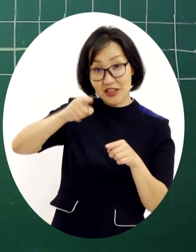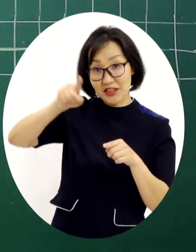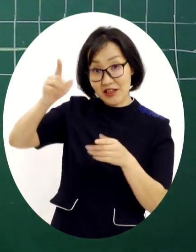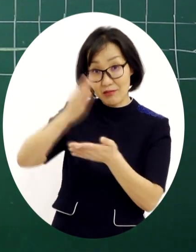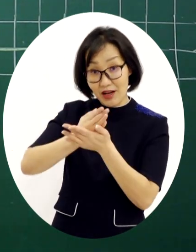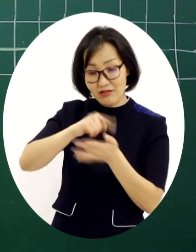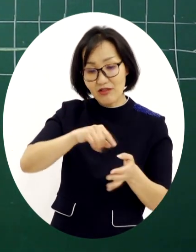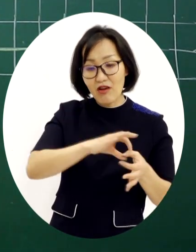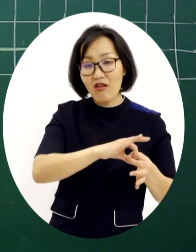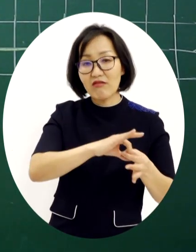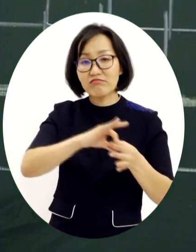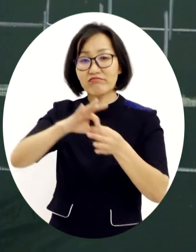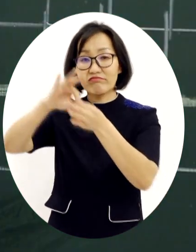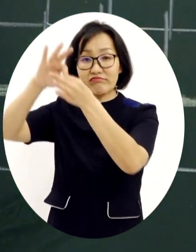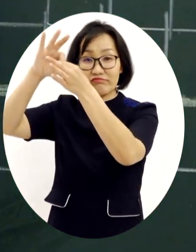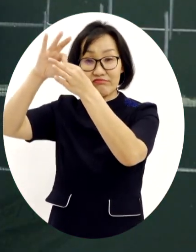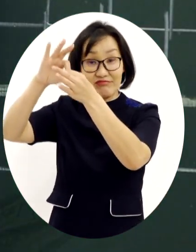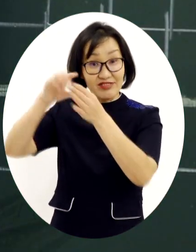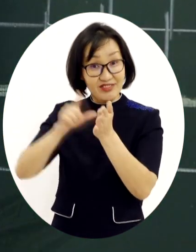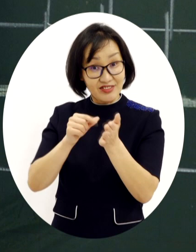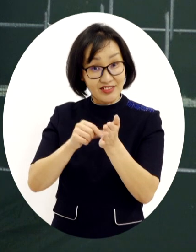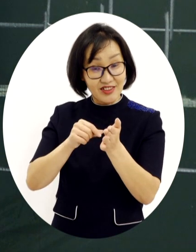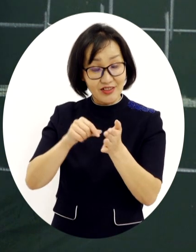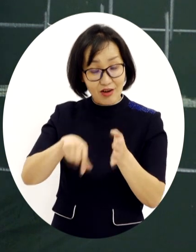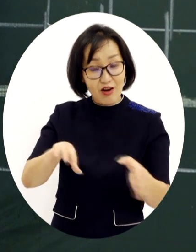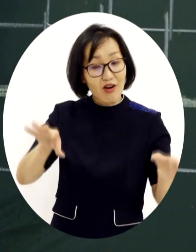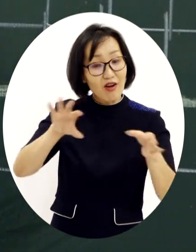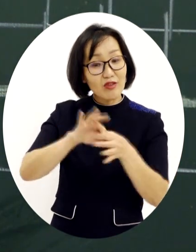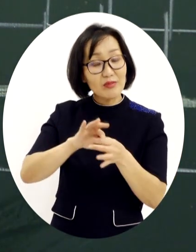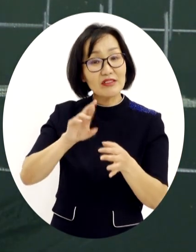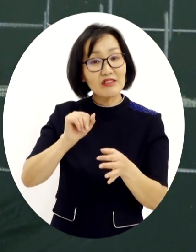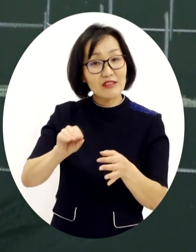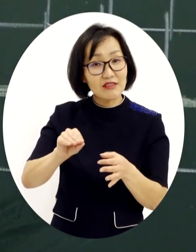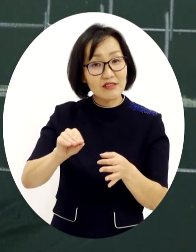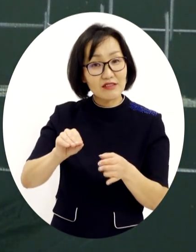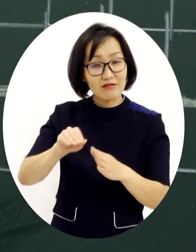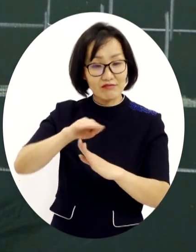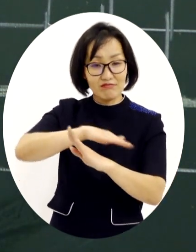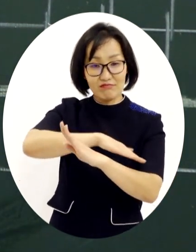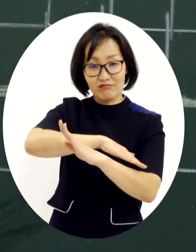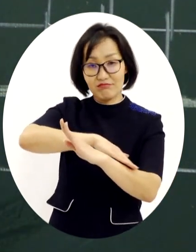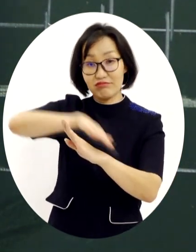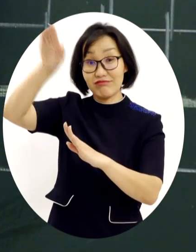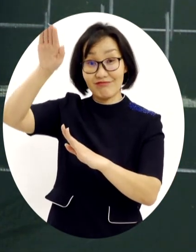Огтлолын цэгүүдээ холбоно. За, цэгүүдээ хооронд нь шулуунаар тгээс эхлээ холбоё шүү.